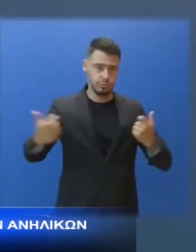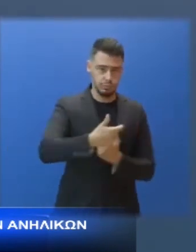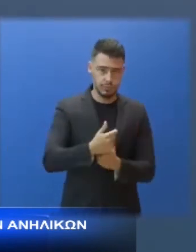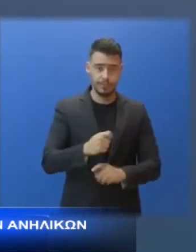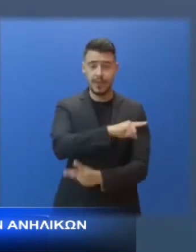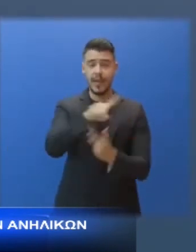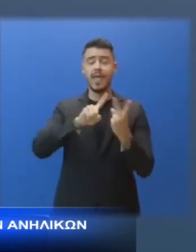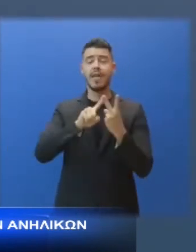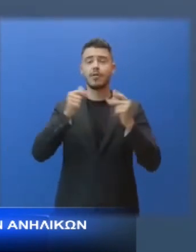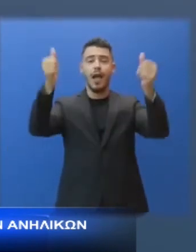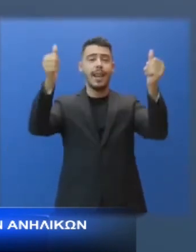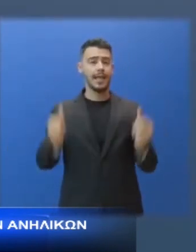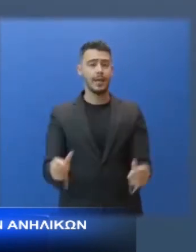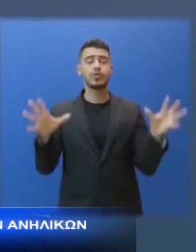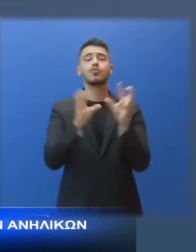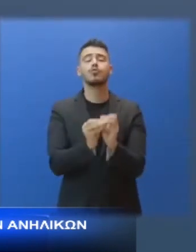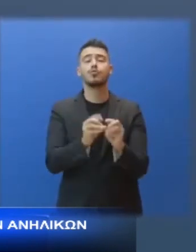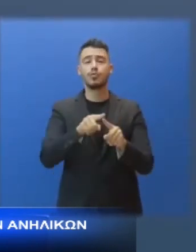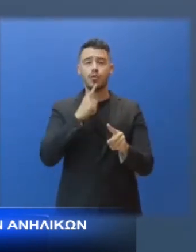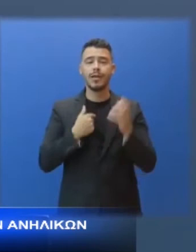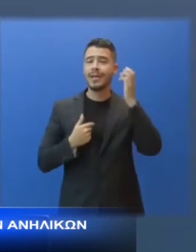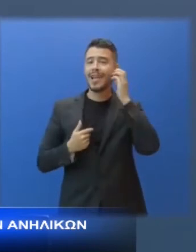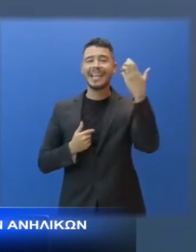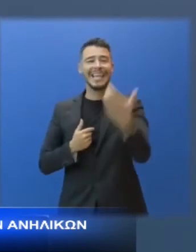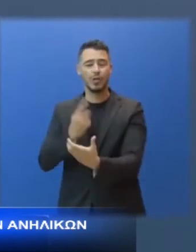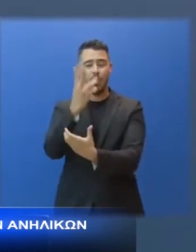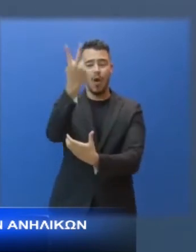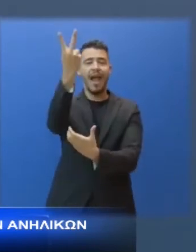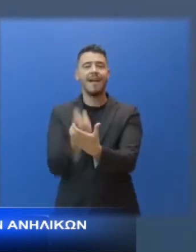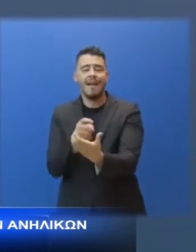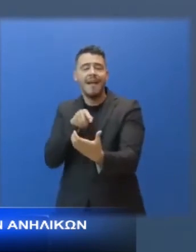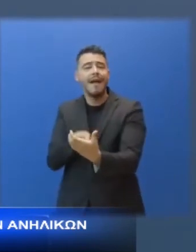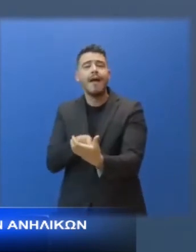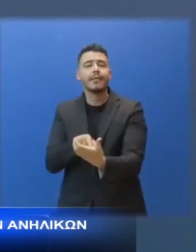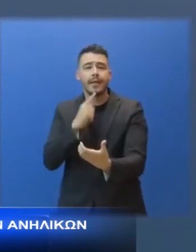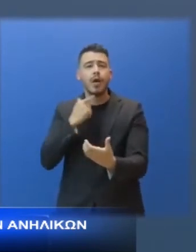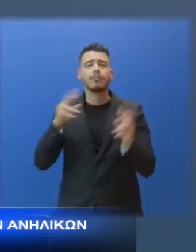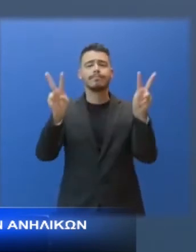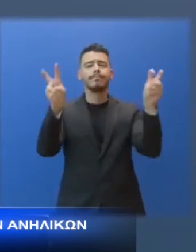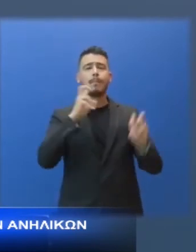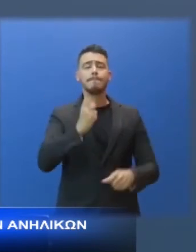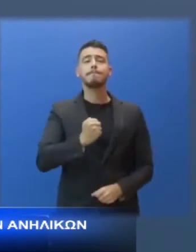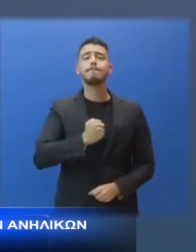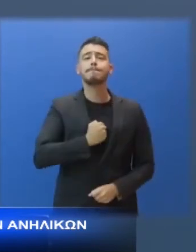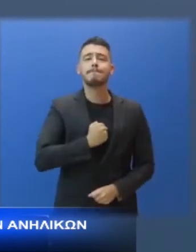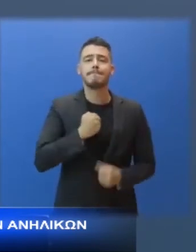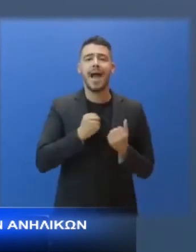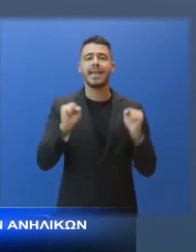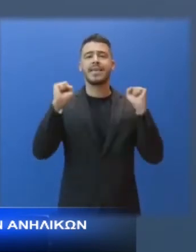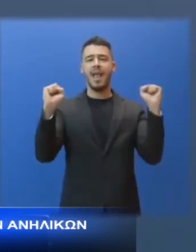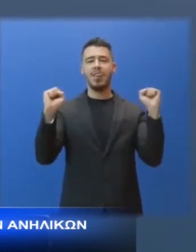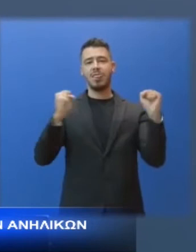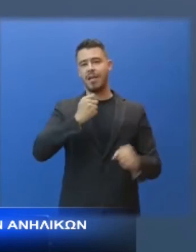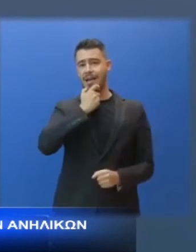κάνω αφορά την εφαρμογή MyHealth. Μέσω της εφαρμογής MyHealth, οι πολίτες μπορούν από χθες, μέσα από το κινητό τους τηλέφωνο, να